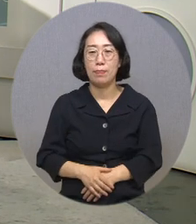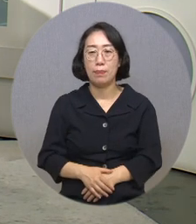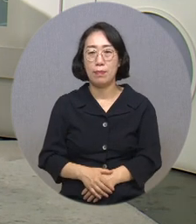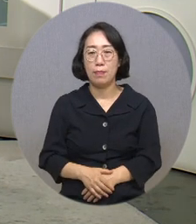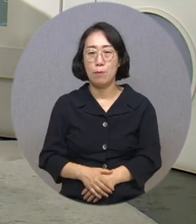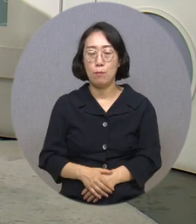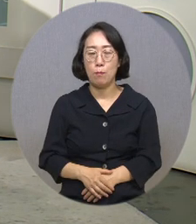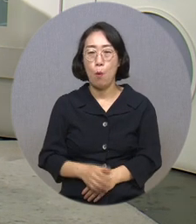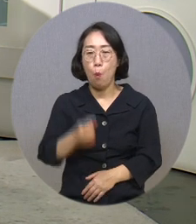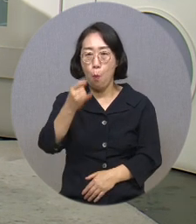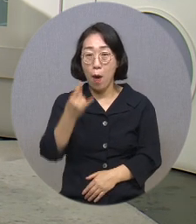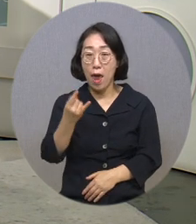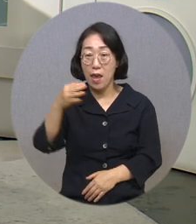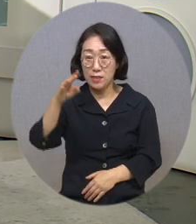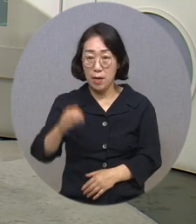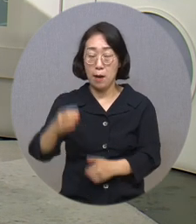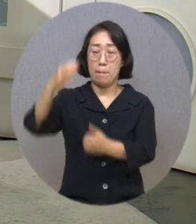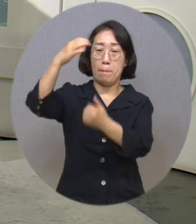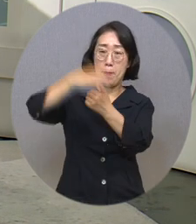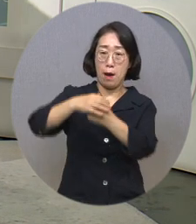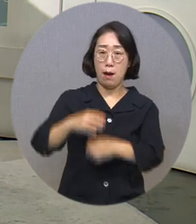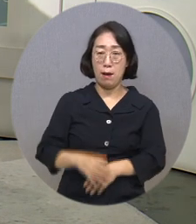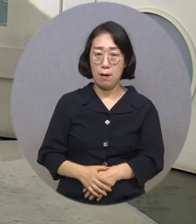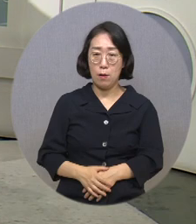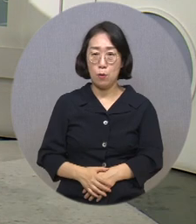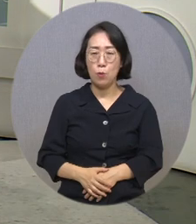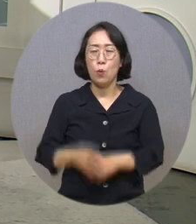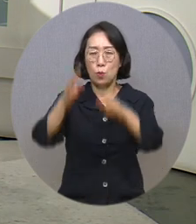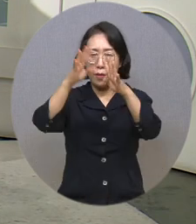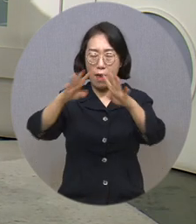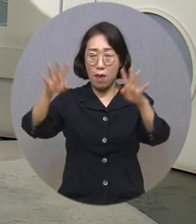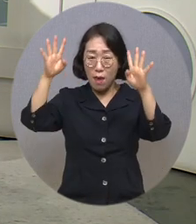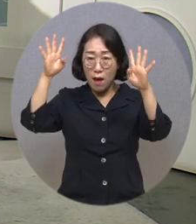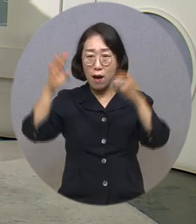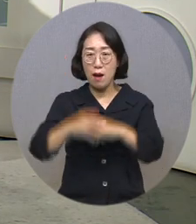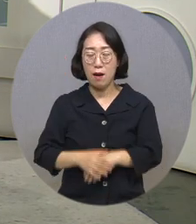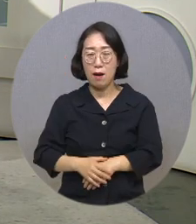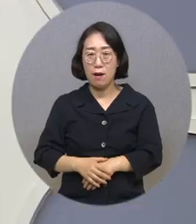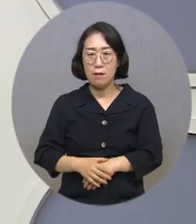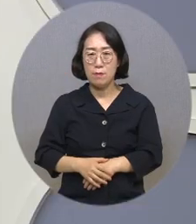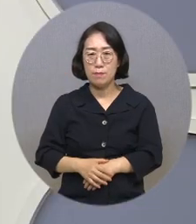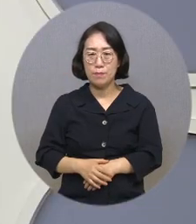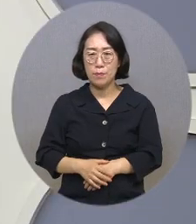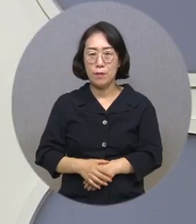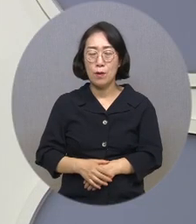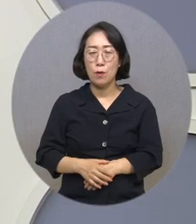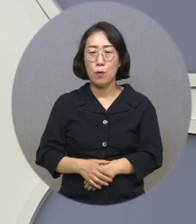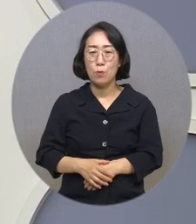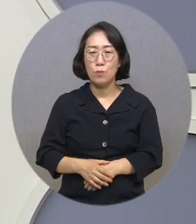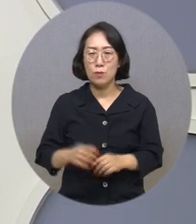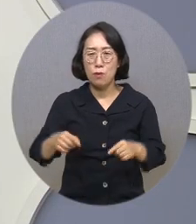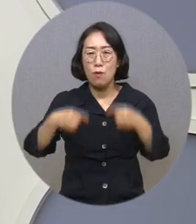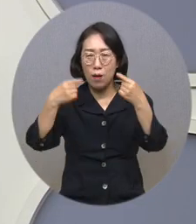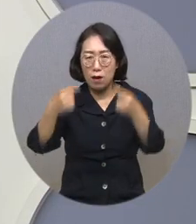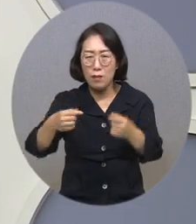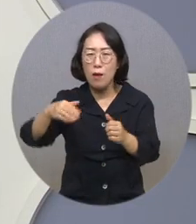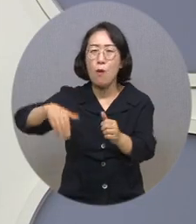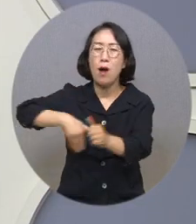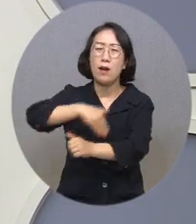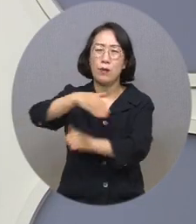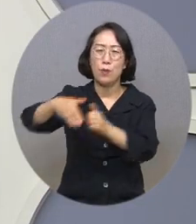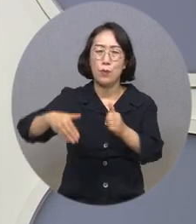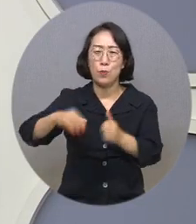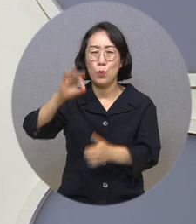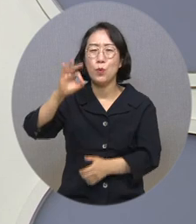근데 그 다음에 이제 또 대학 갈 형편이 안 돼서 이제 공고, 전주공고에 들어가서 또 대학 갈 형편이 안